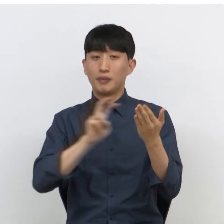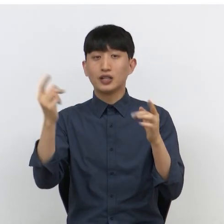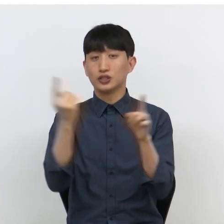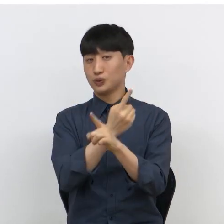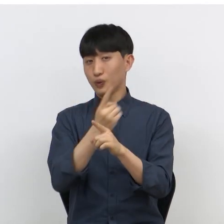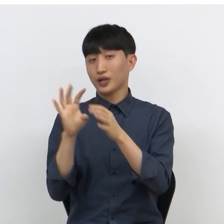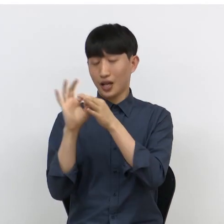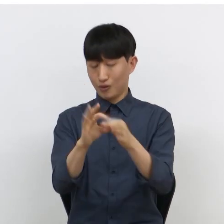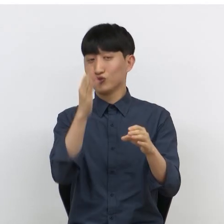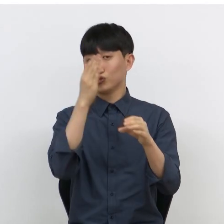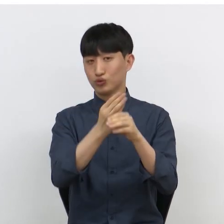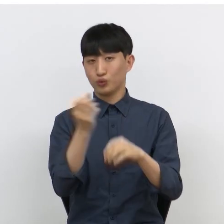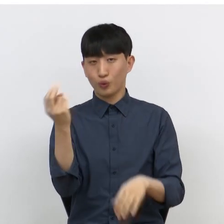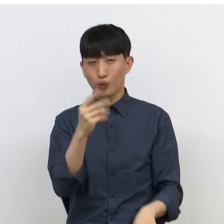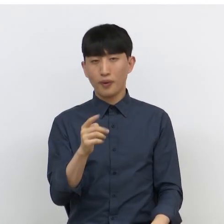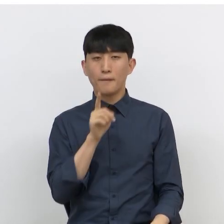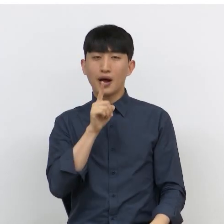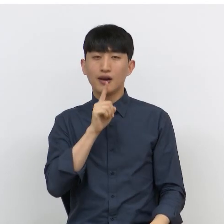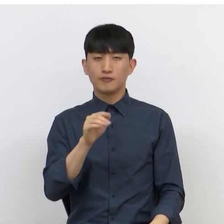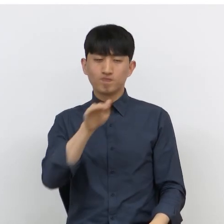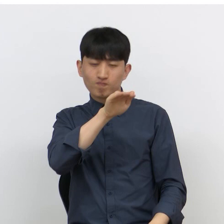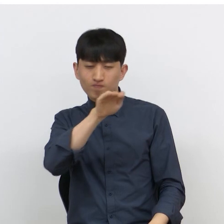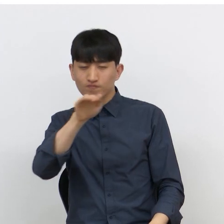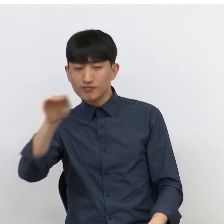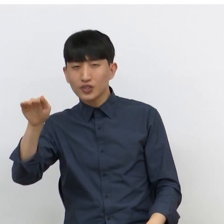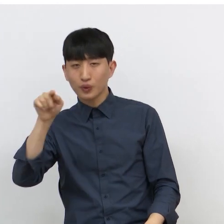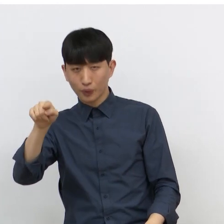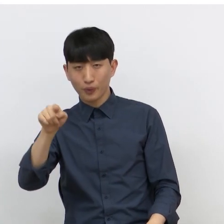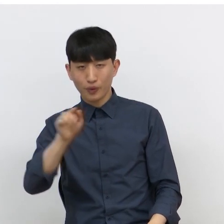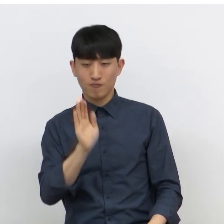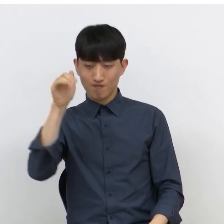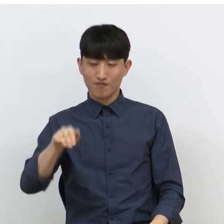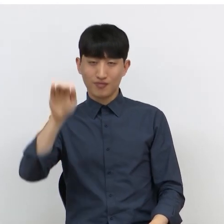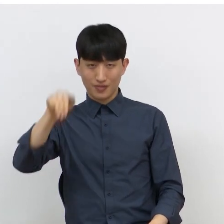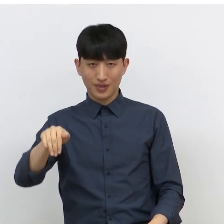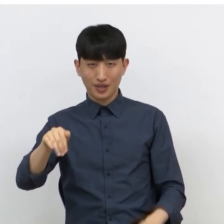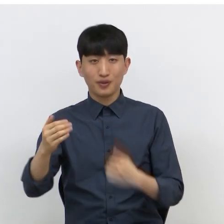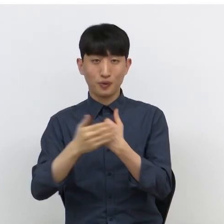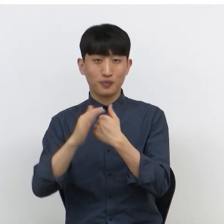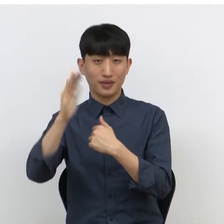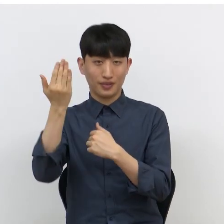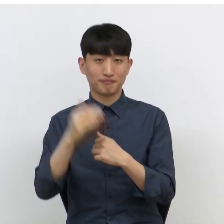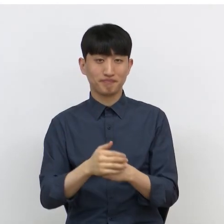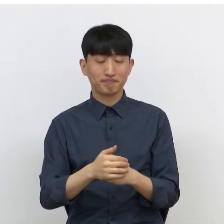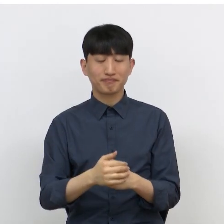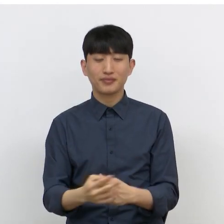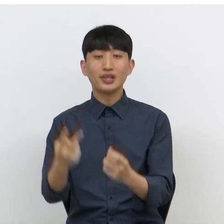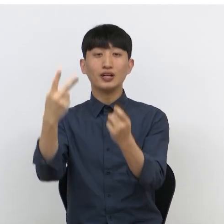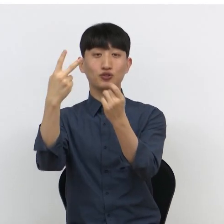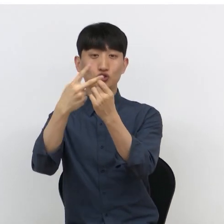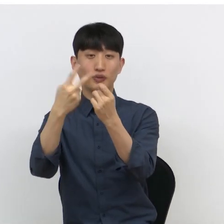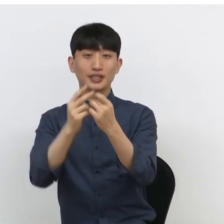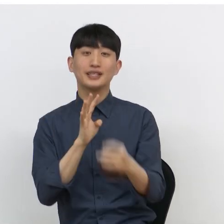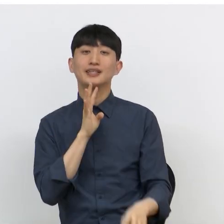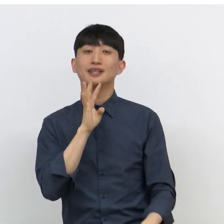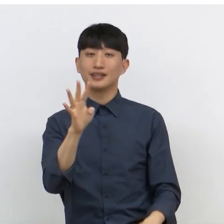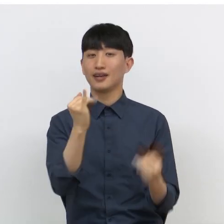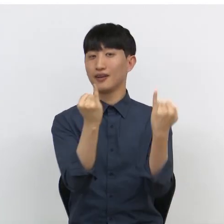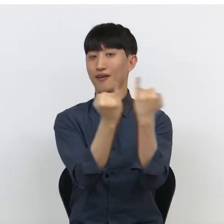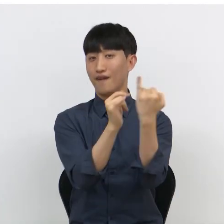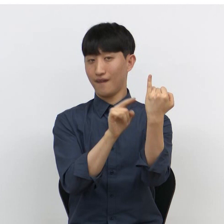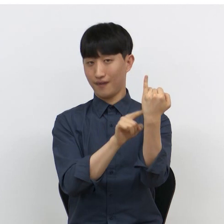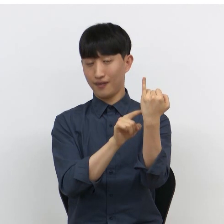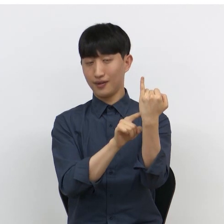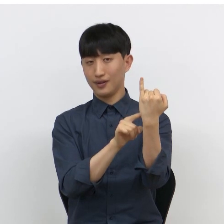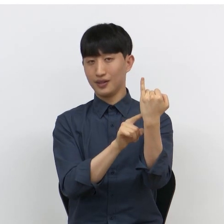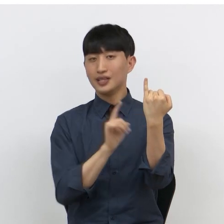합니다. 그리고 모노톤도 많이 향상이 된 것을 알 수가 있었고요. 그 다음에 두 번째로는 만 4세 여아 아동인데